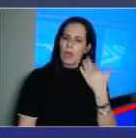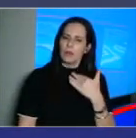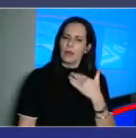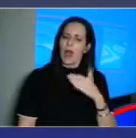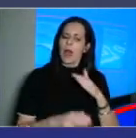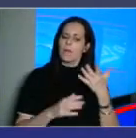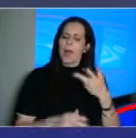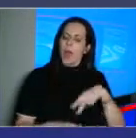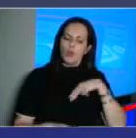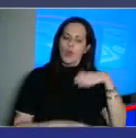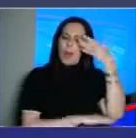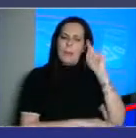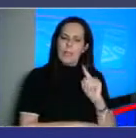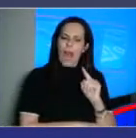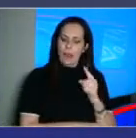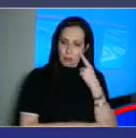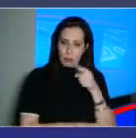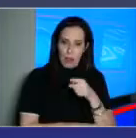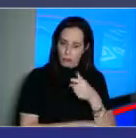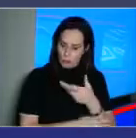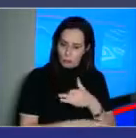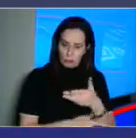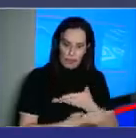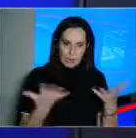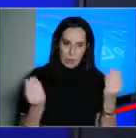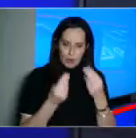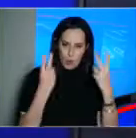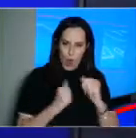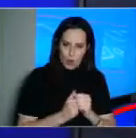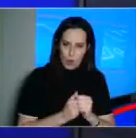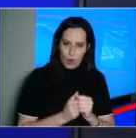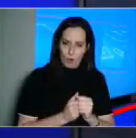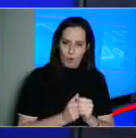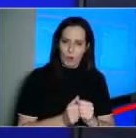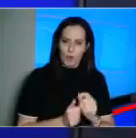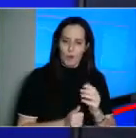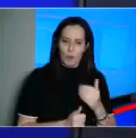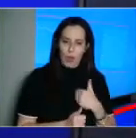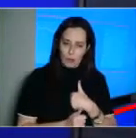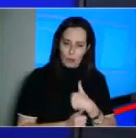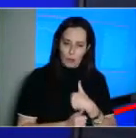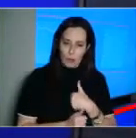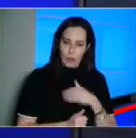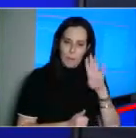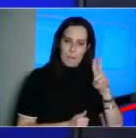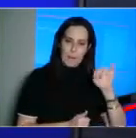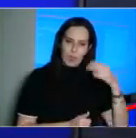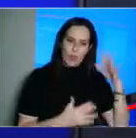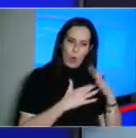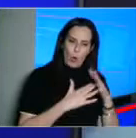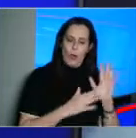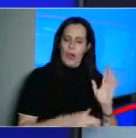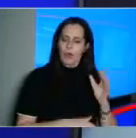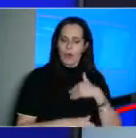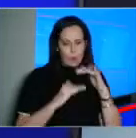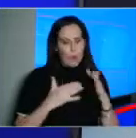מבחינתך החלק של הממסד בסיפור הזה? כי הרי, תשמעי, את חושפת פה משהו שבעיניי הוא חשוב. אני, בני יותר ביקורתי, הוא חוקר את העניין,